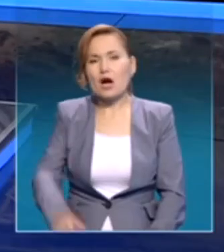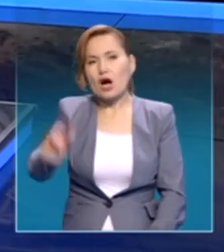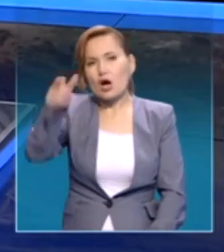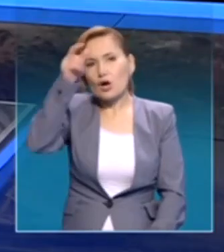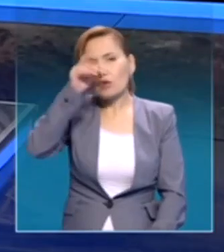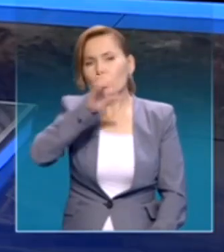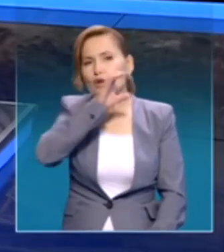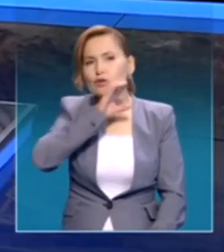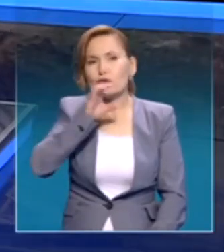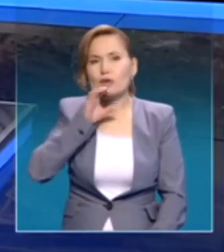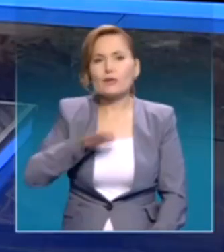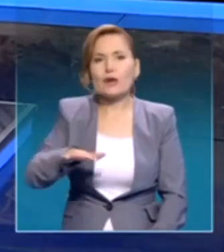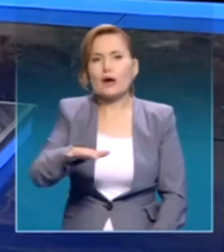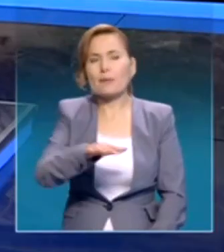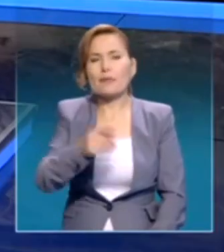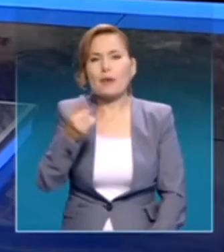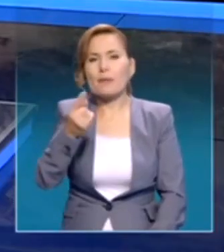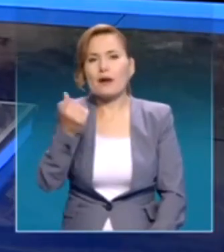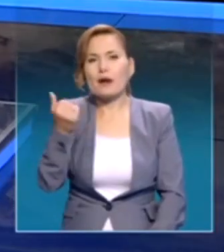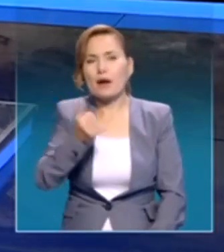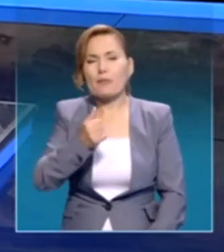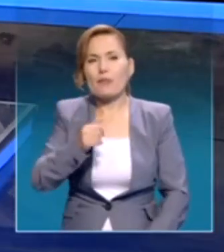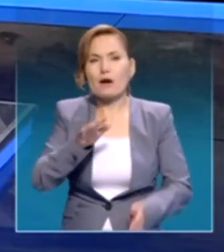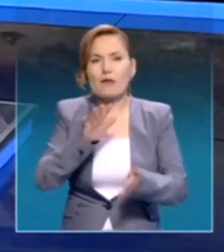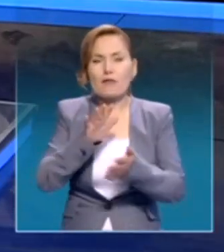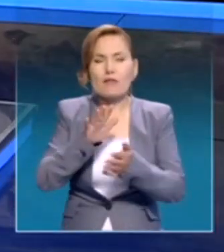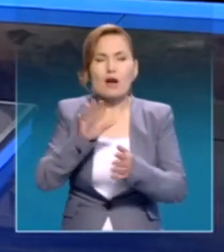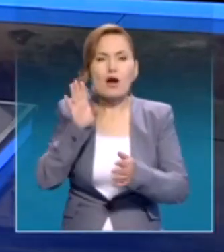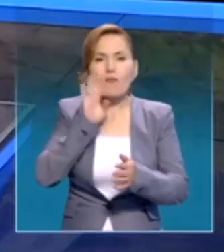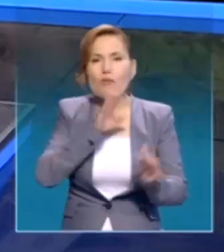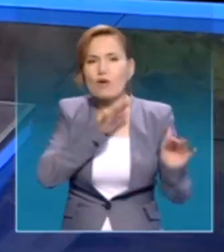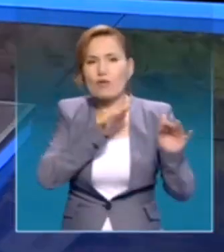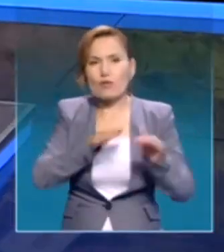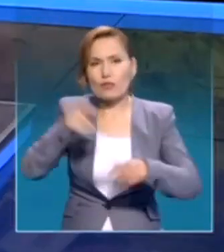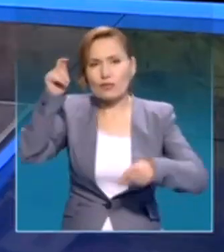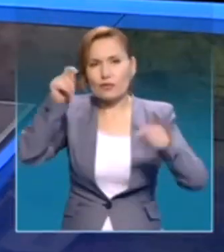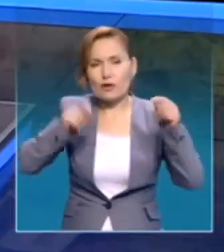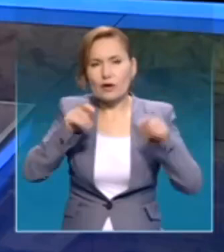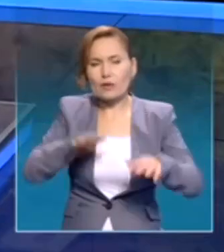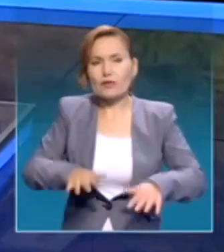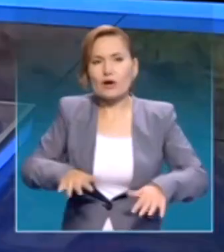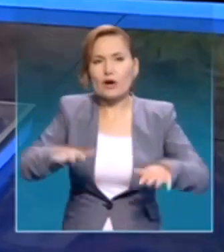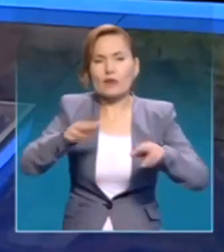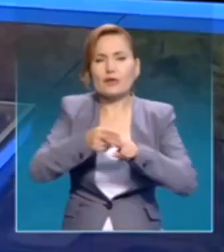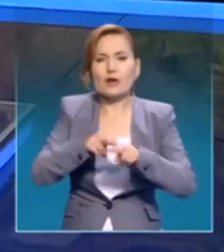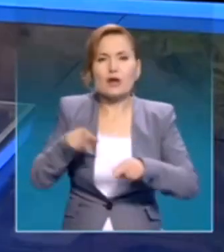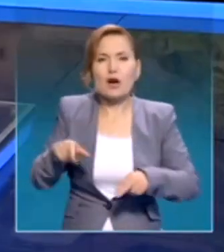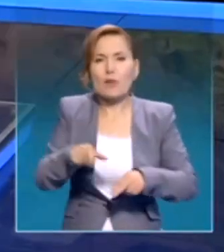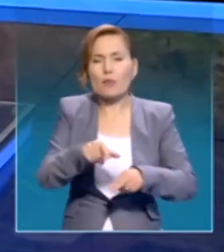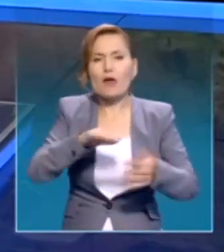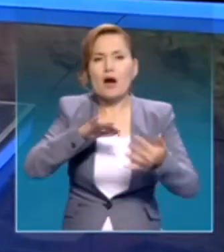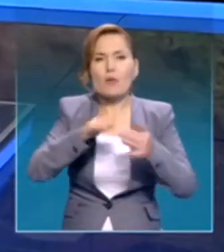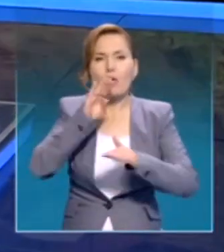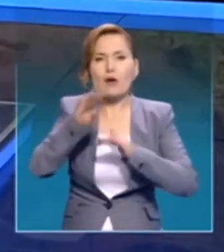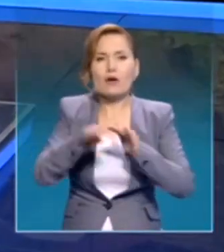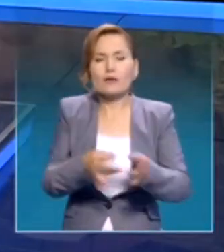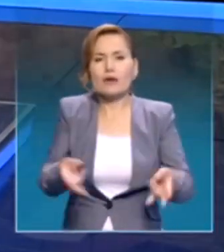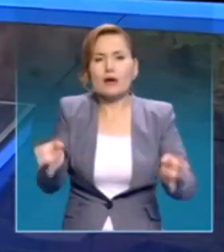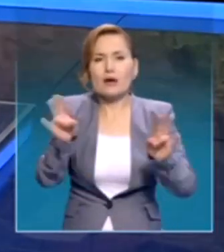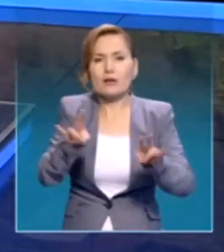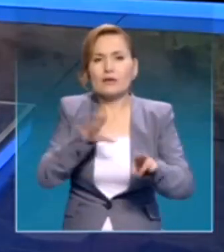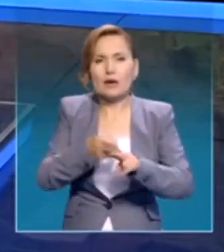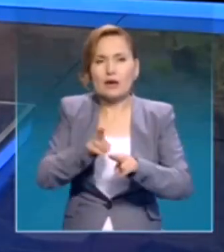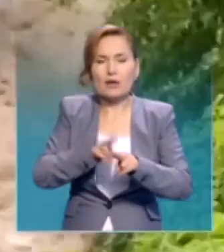Түркияның солтүстігіндегі аймақтарда бір аптадан бері сел толастар емес. Нөсер жауыннан кейін өзендер арнасынан асып бірнеше елді мекен су астында